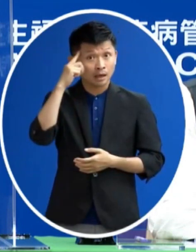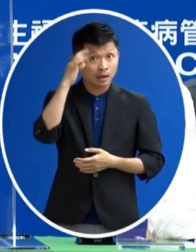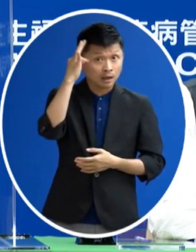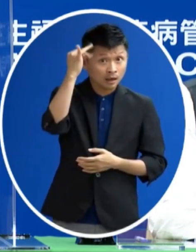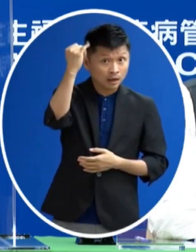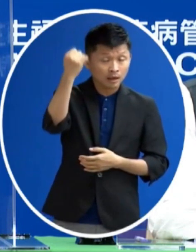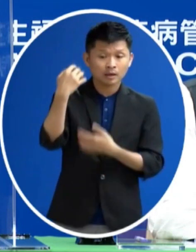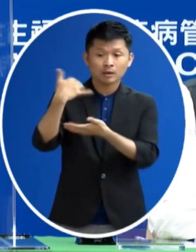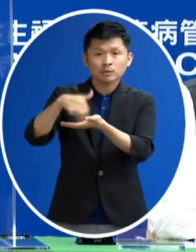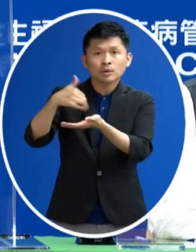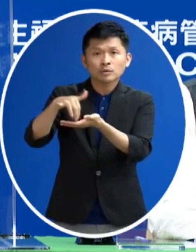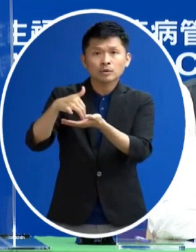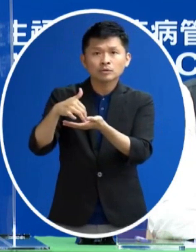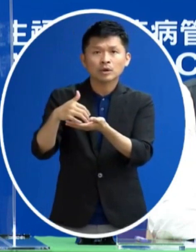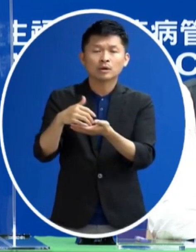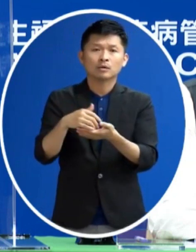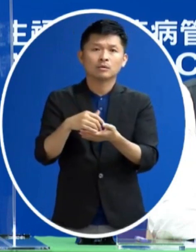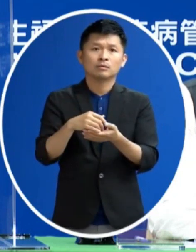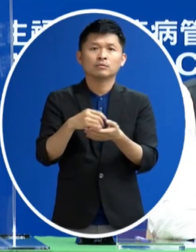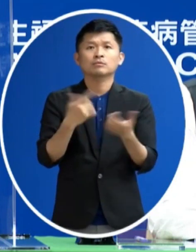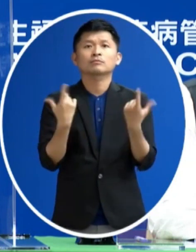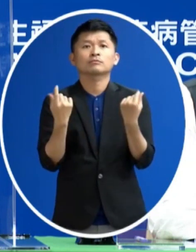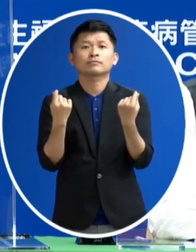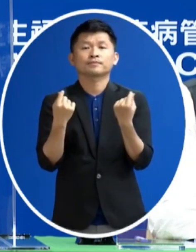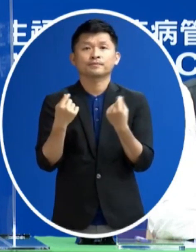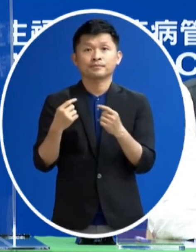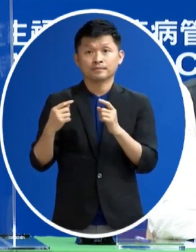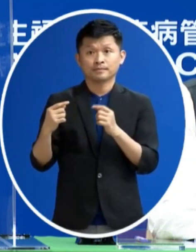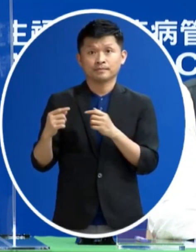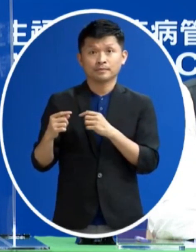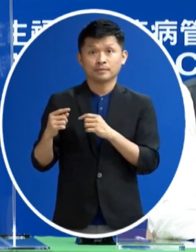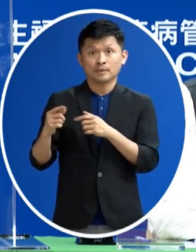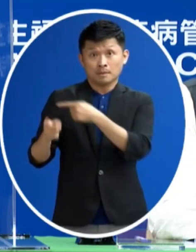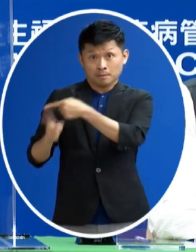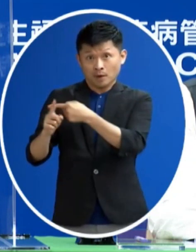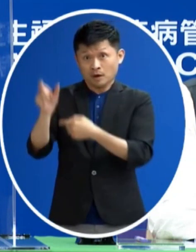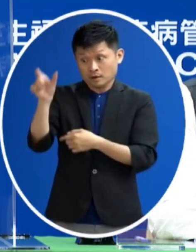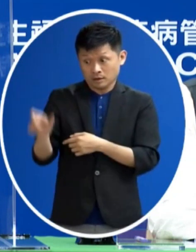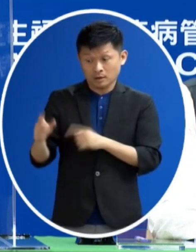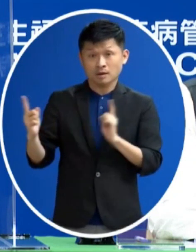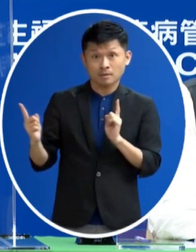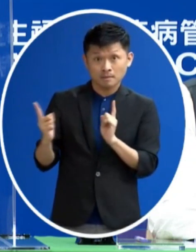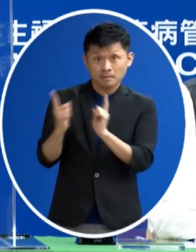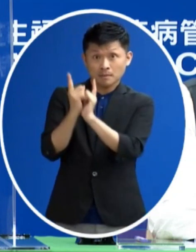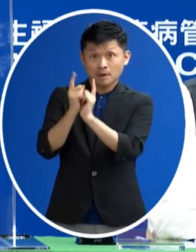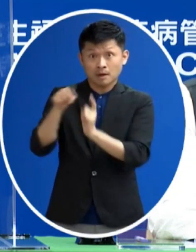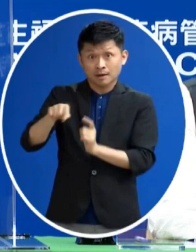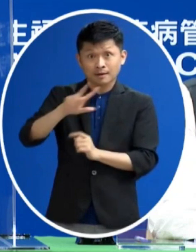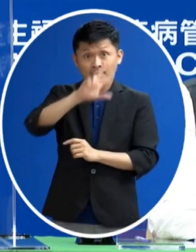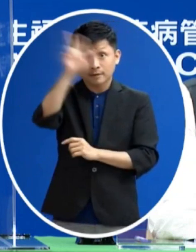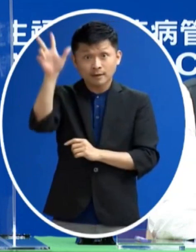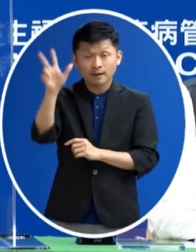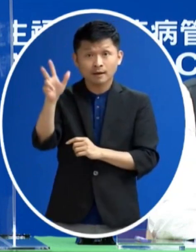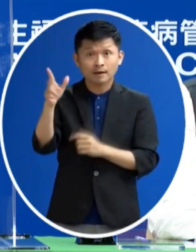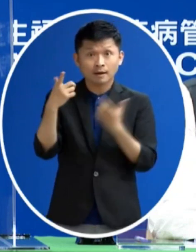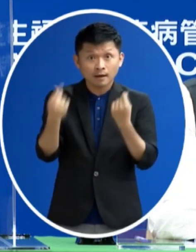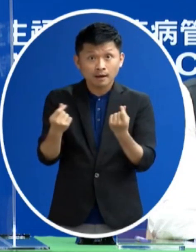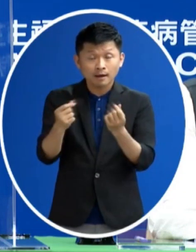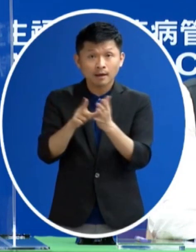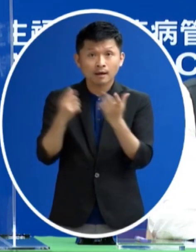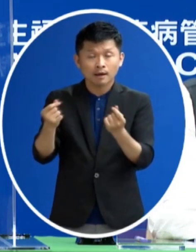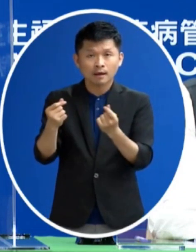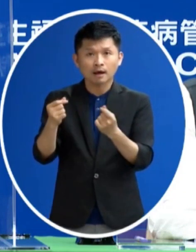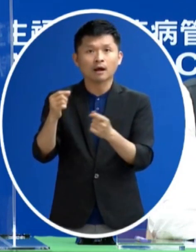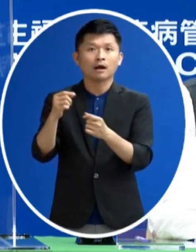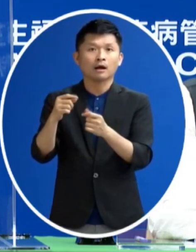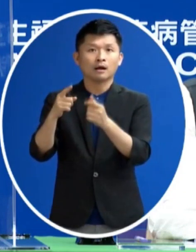跟原来一样，就你就是从那一天跟确诊者最后一天有接触起算，那一天是零天，然